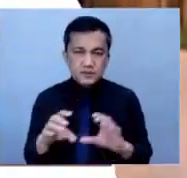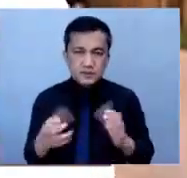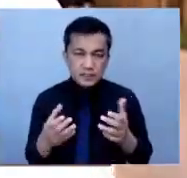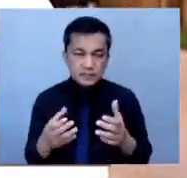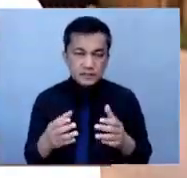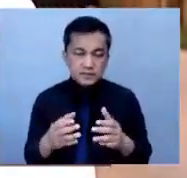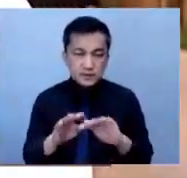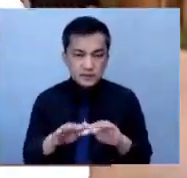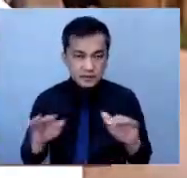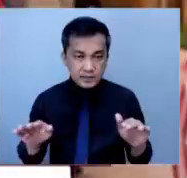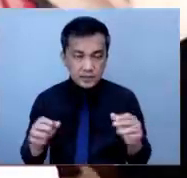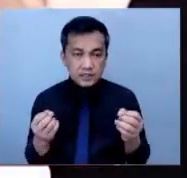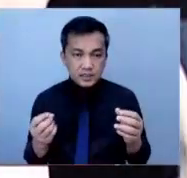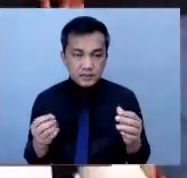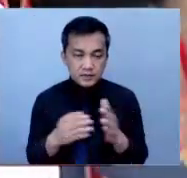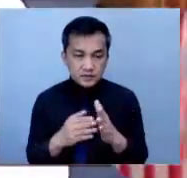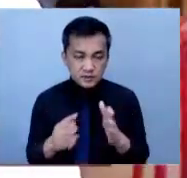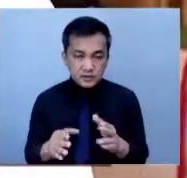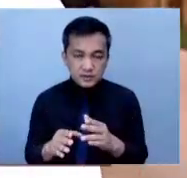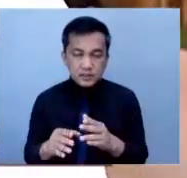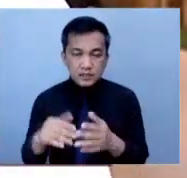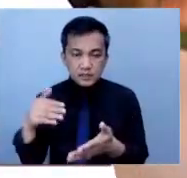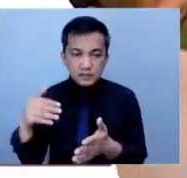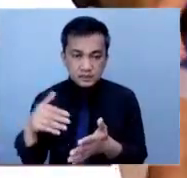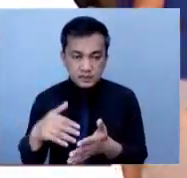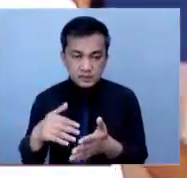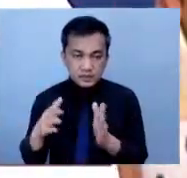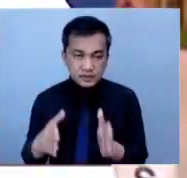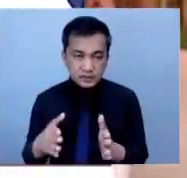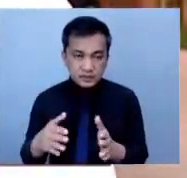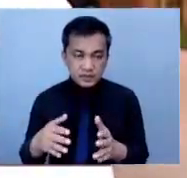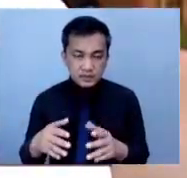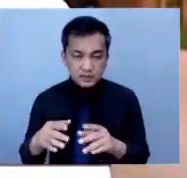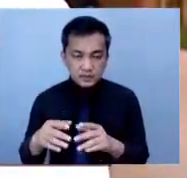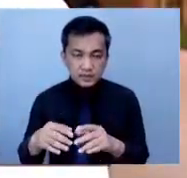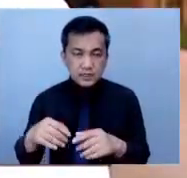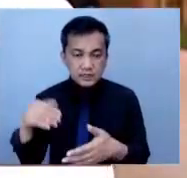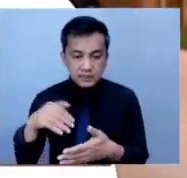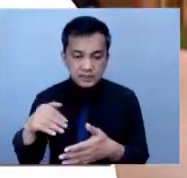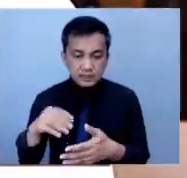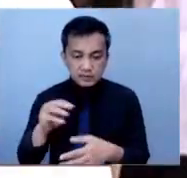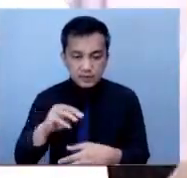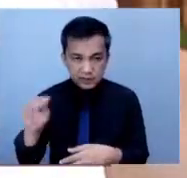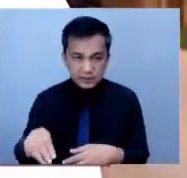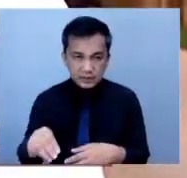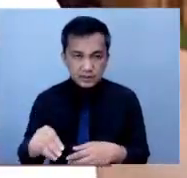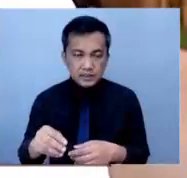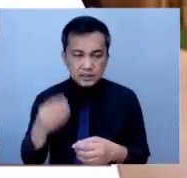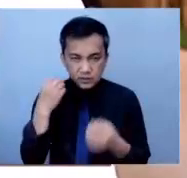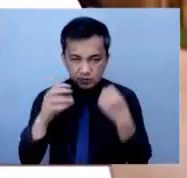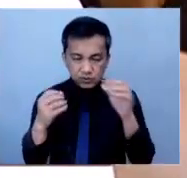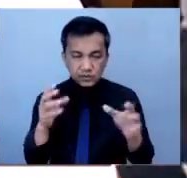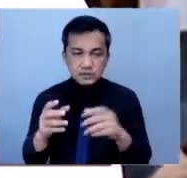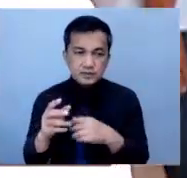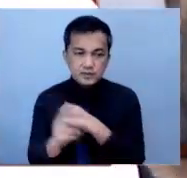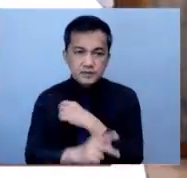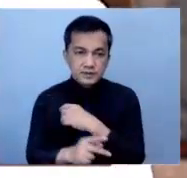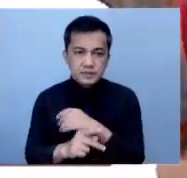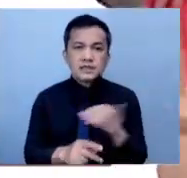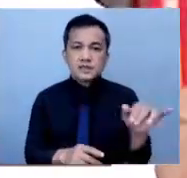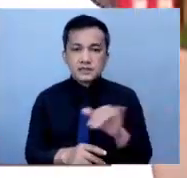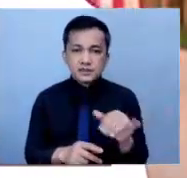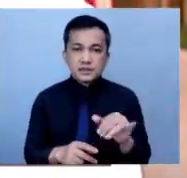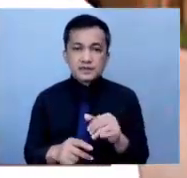mga estudyante natin, yung mga mag-aaral natin na dito nag-aaral sa Metro Manila, nagsimula na magsiuwi sa kanilang probinsya. Ganun din, yung mga estudyante naman